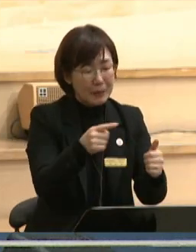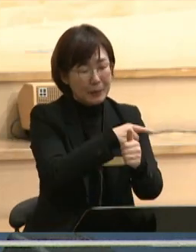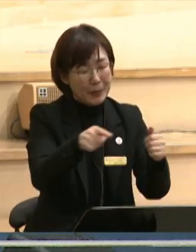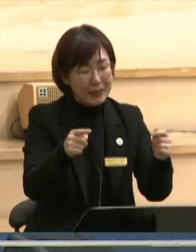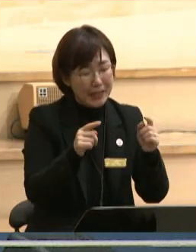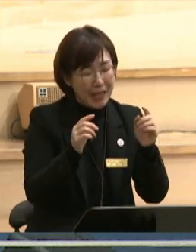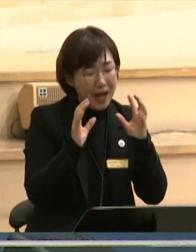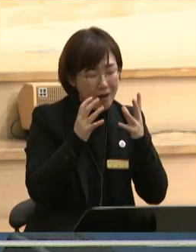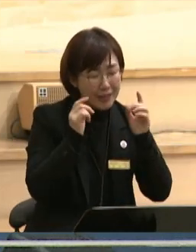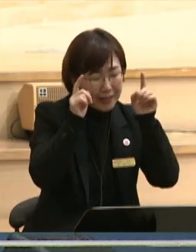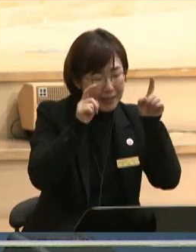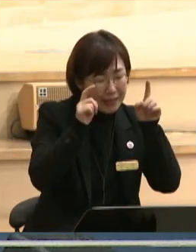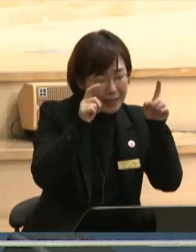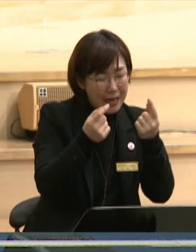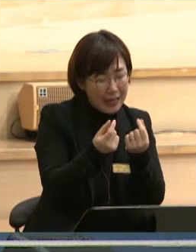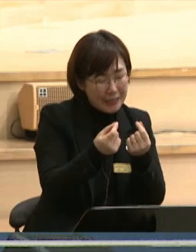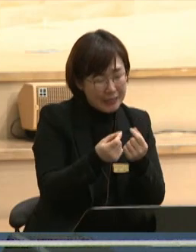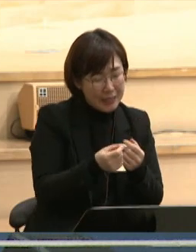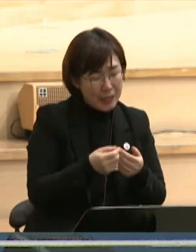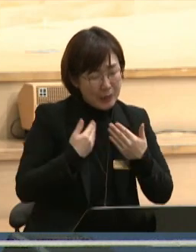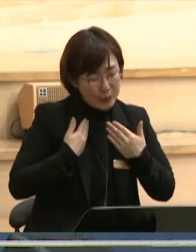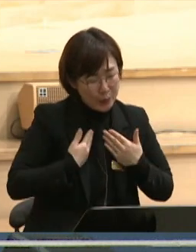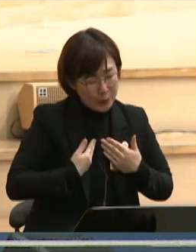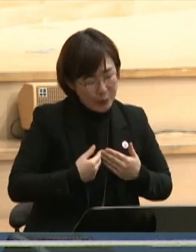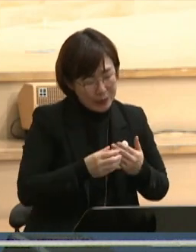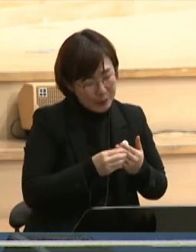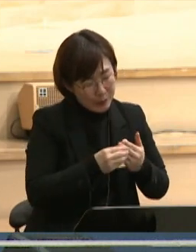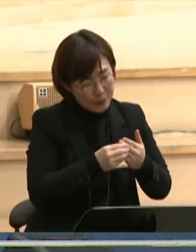조용히 끌려가서 죽게 하십니다